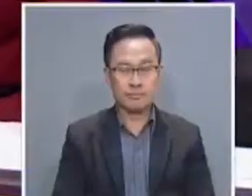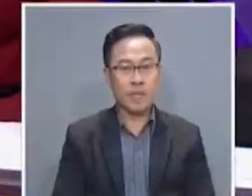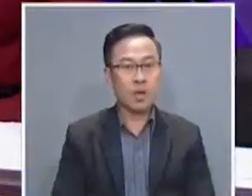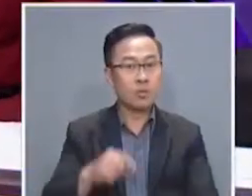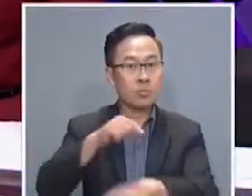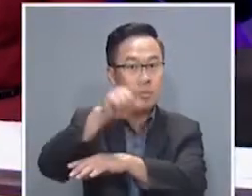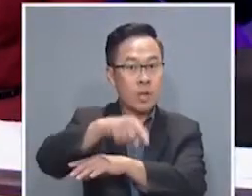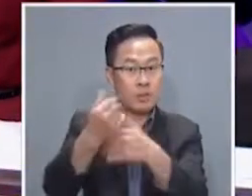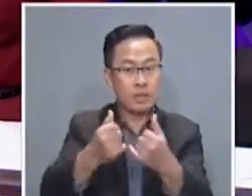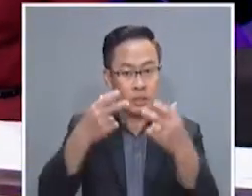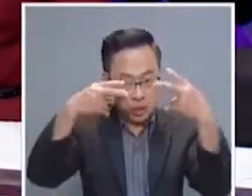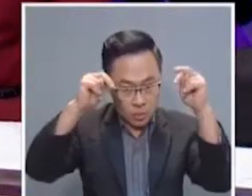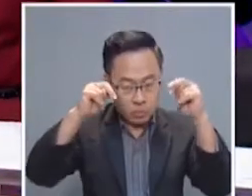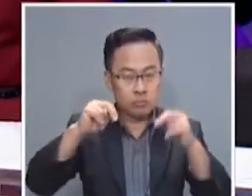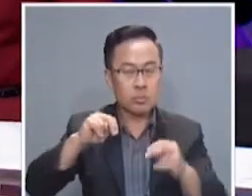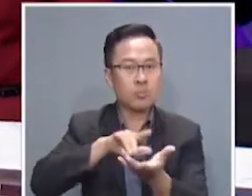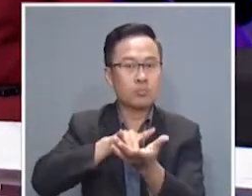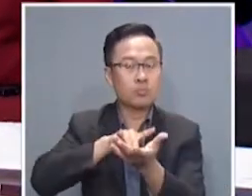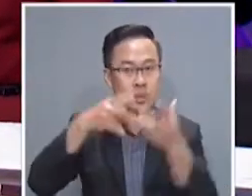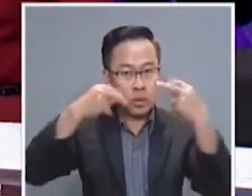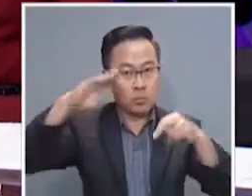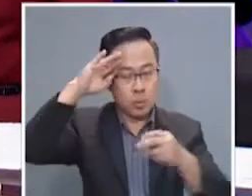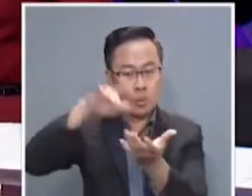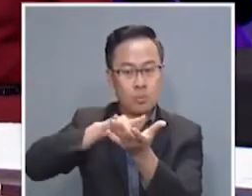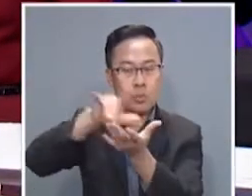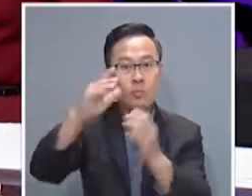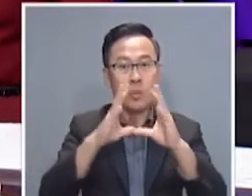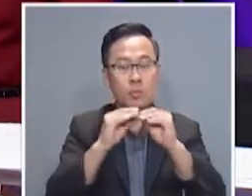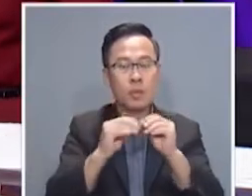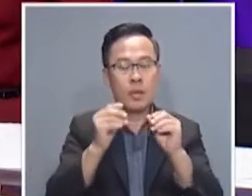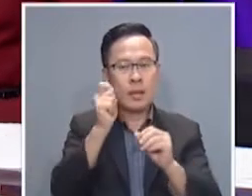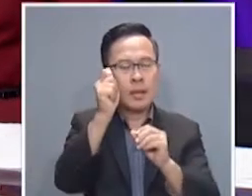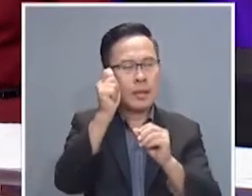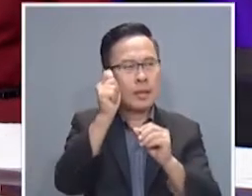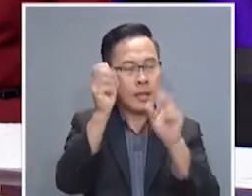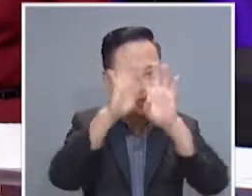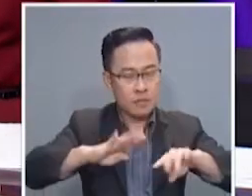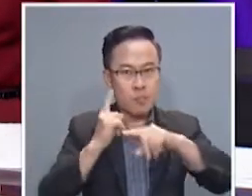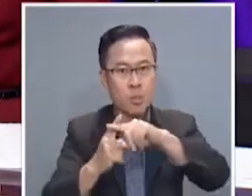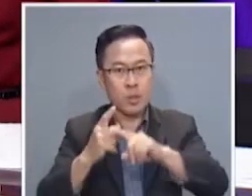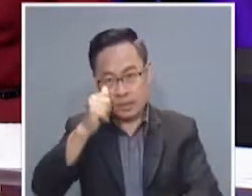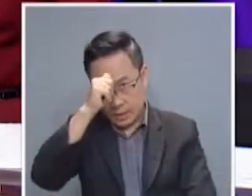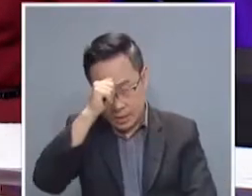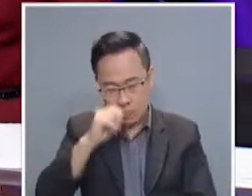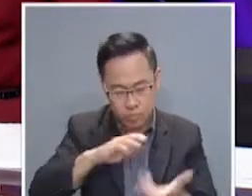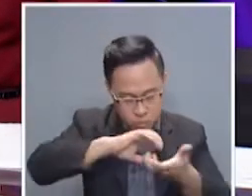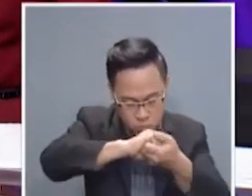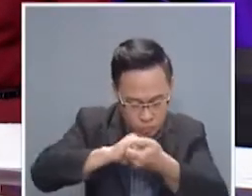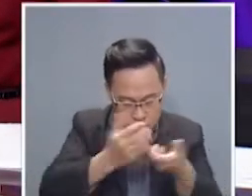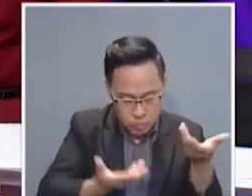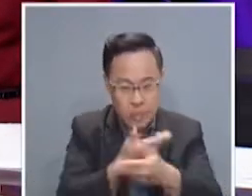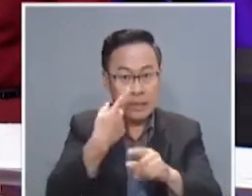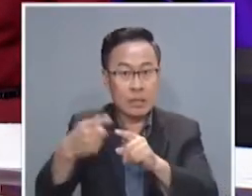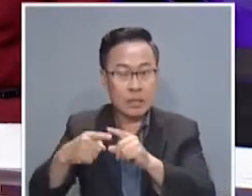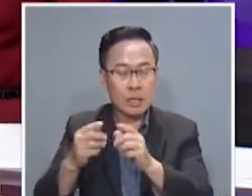บ่ายนี้นะครับนายกรัฐมนตรีจะออกเดินทางไปจากไทยไปประชุมสุดยอดอาเซียนอินเดียนะครับหารือความร่วมมือในมิติใหม่อินเดียเสนอ